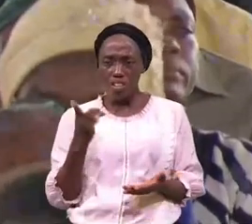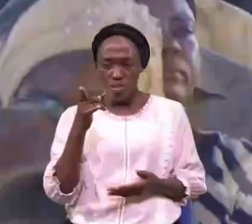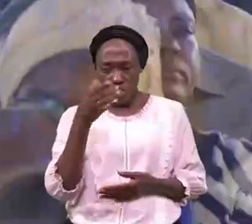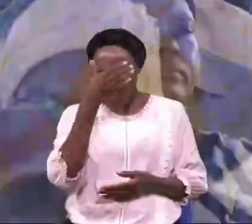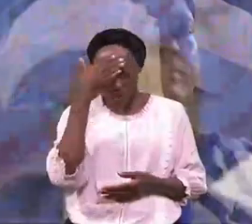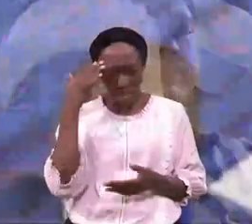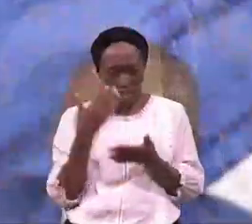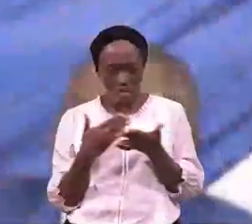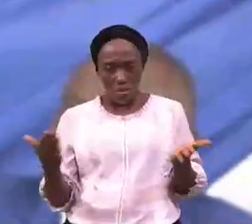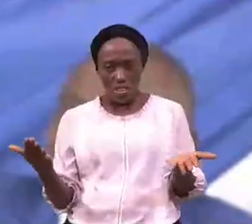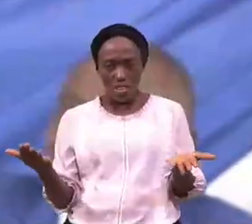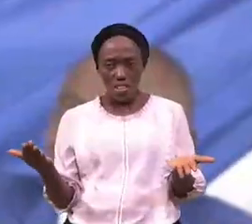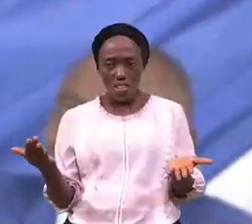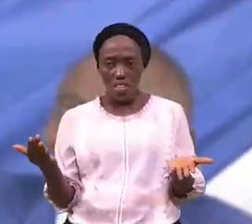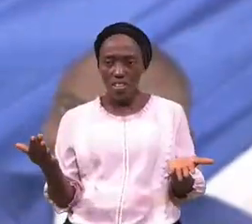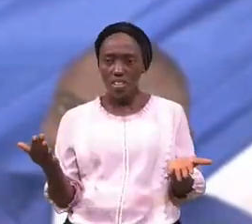maman, nous oublions quelque chose, hein.